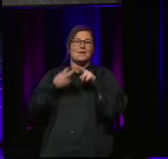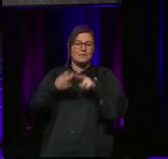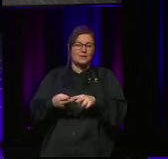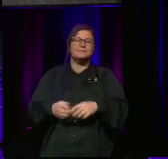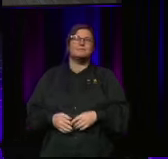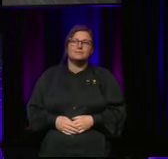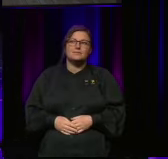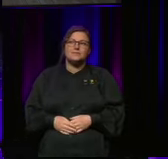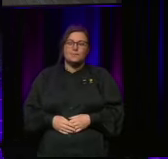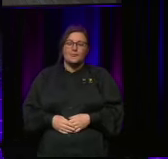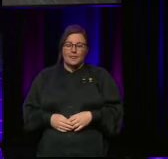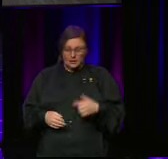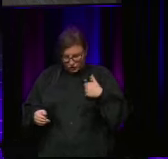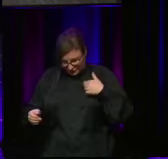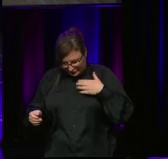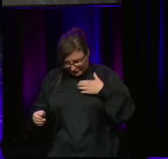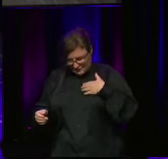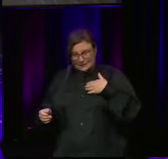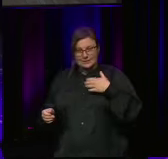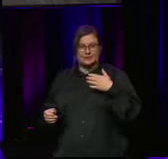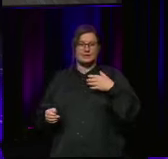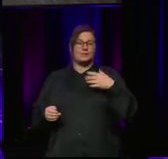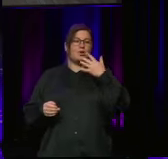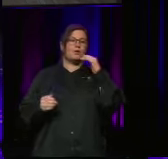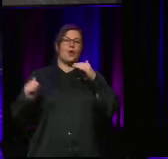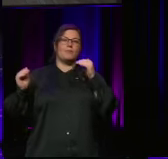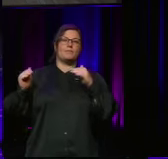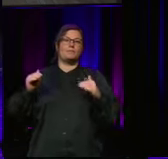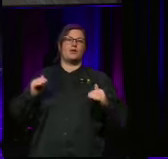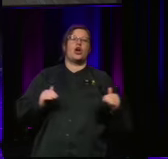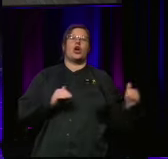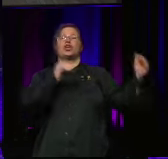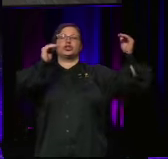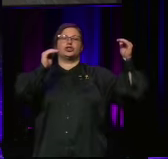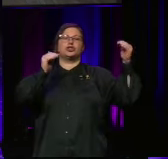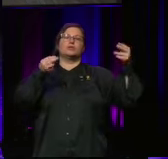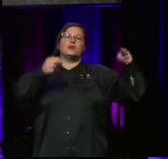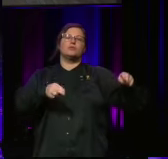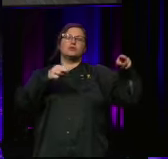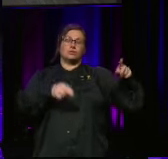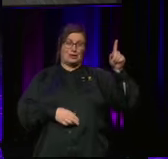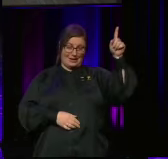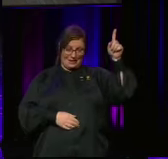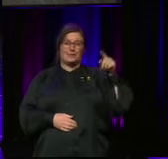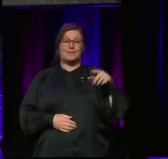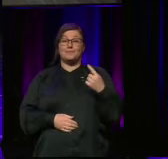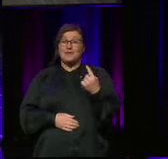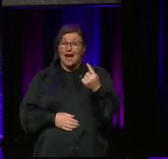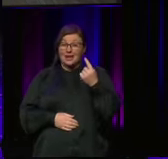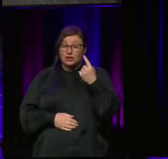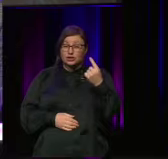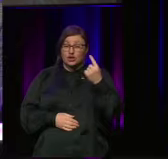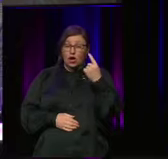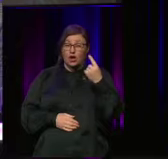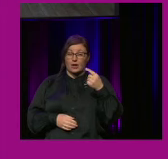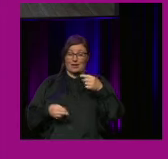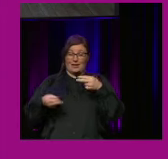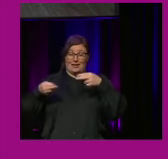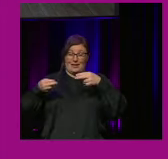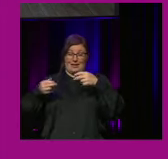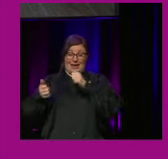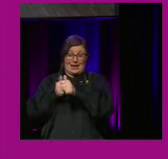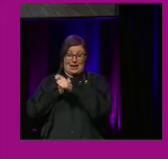med Högsta domstolen, där är det ju så att antalet ledamöter,